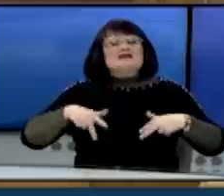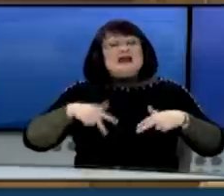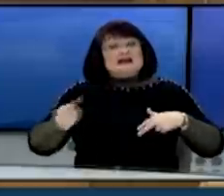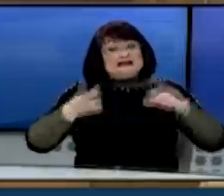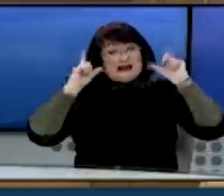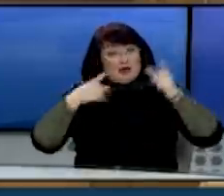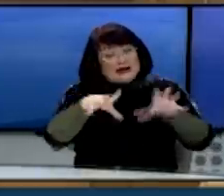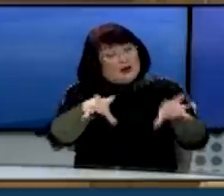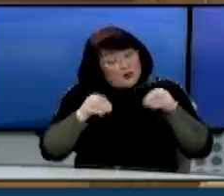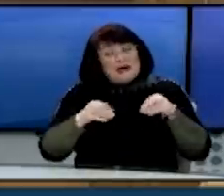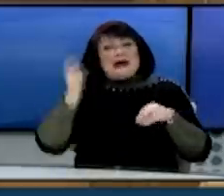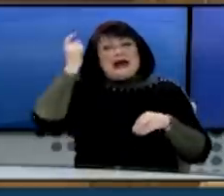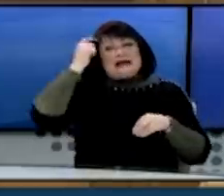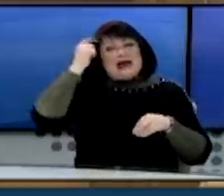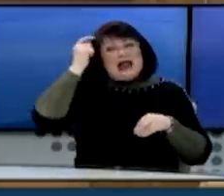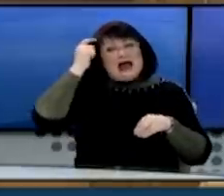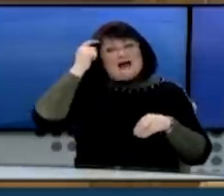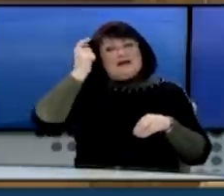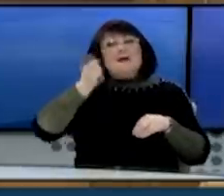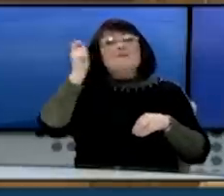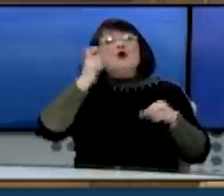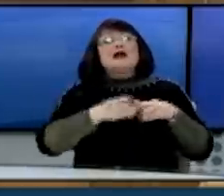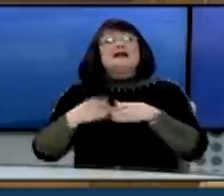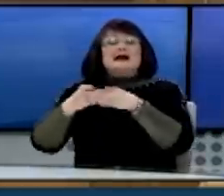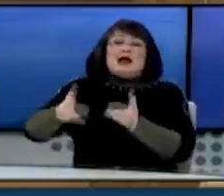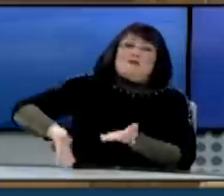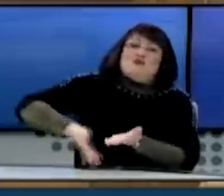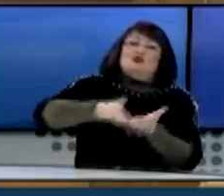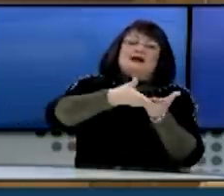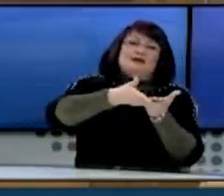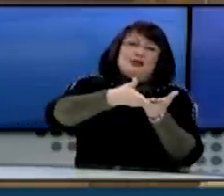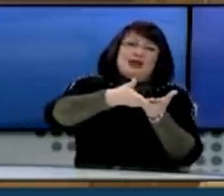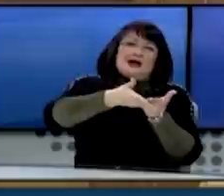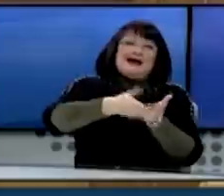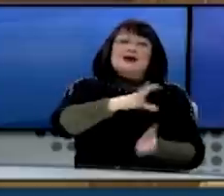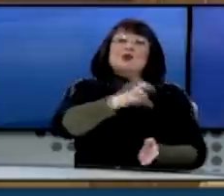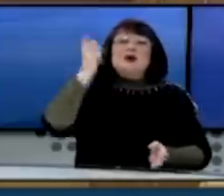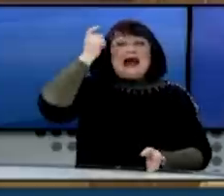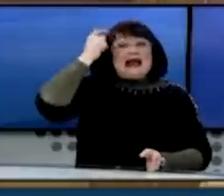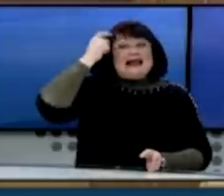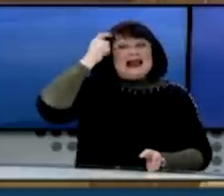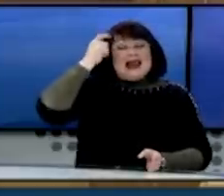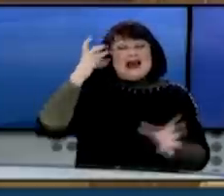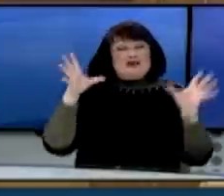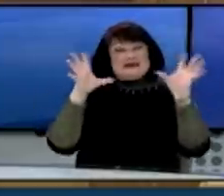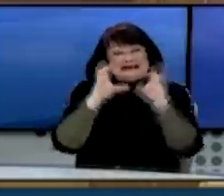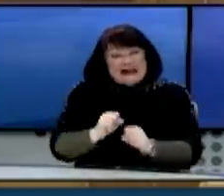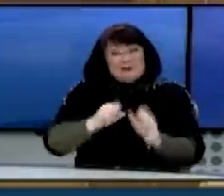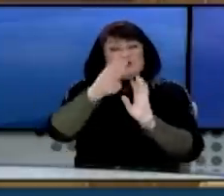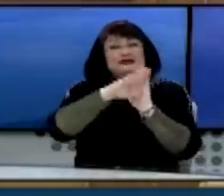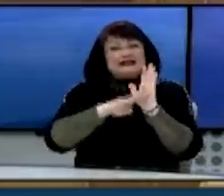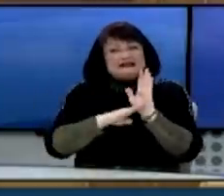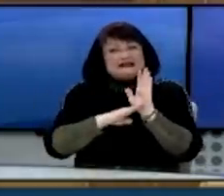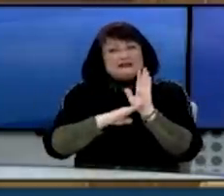της Νέας Δημοκρατίας τα άλλα κόμματα που είναι βαστάζι της ίδιας πολιτικής, το σάπιο συνολικά